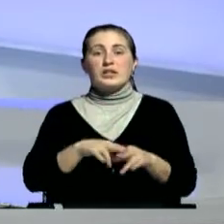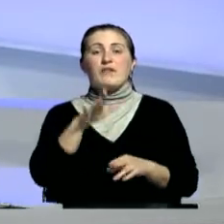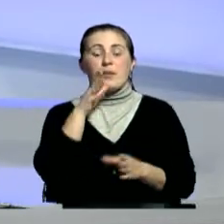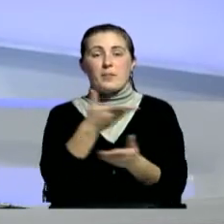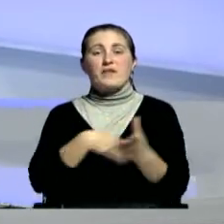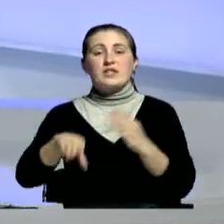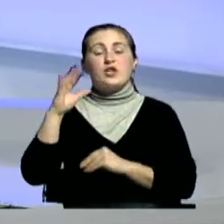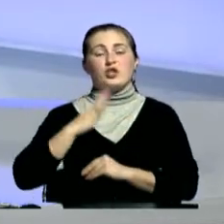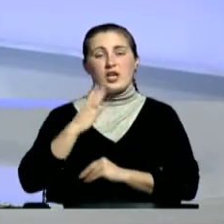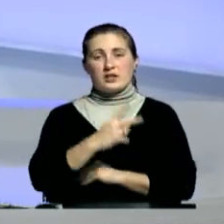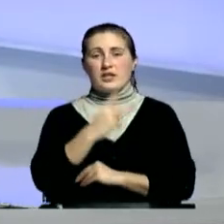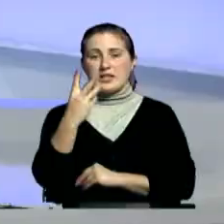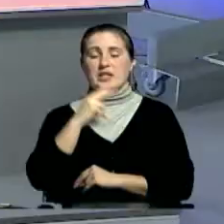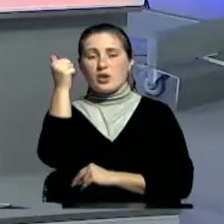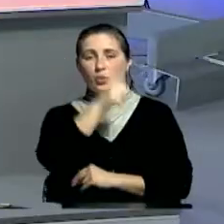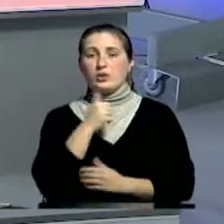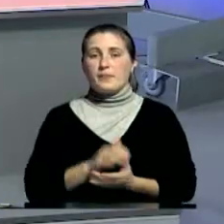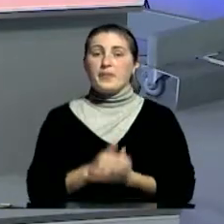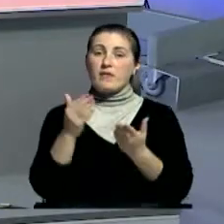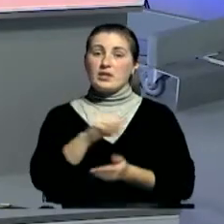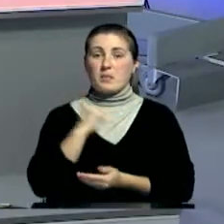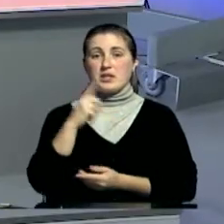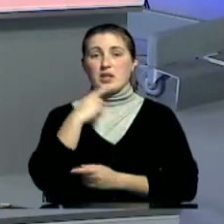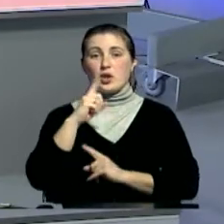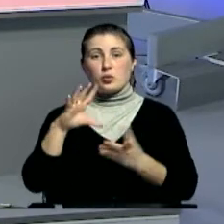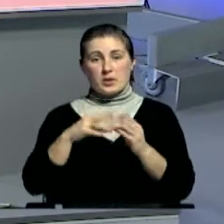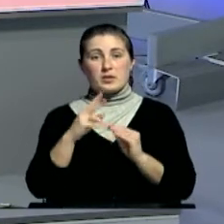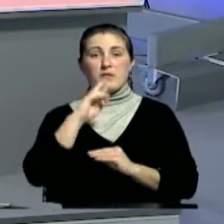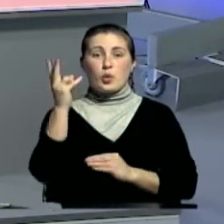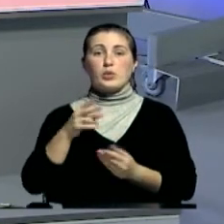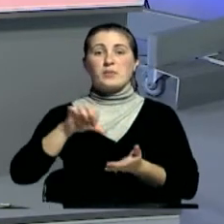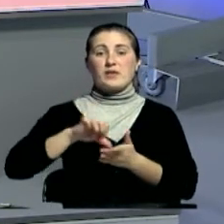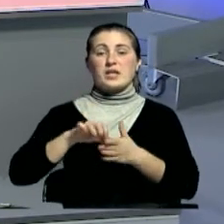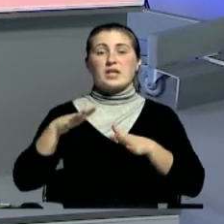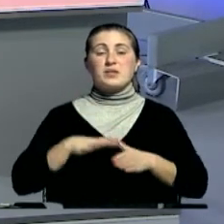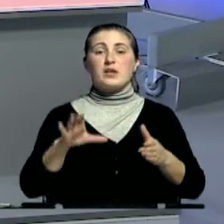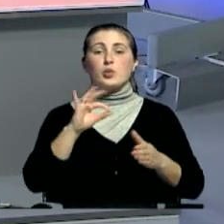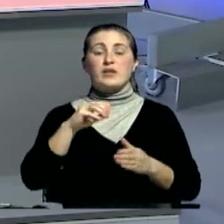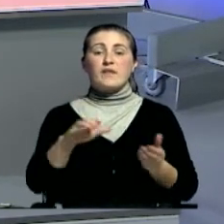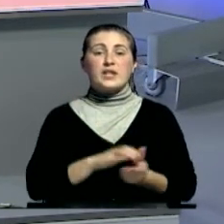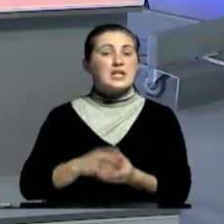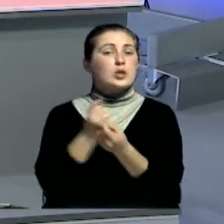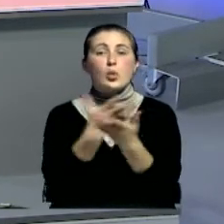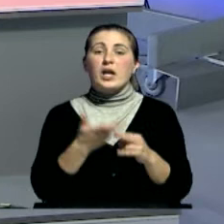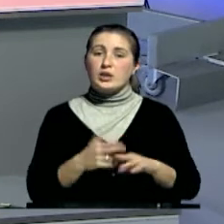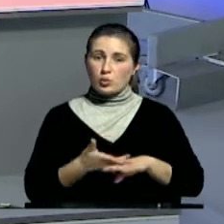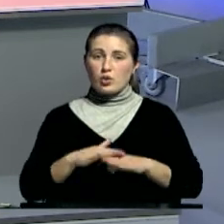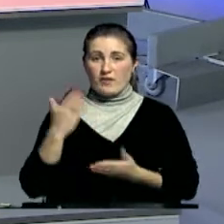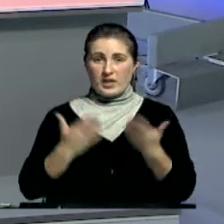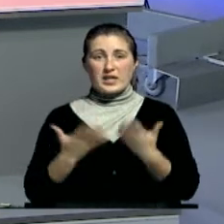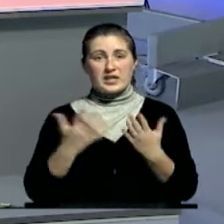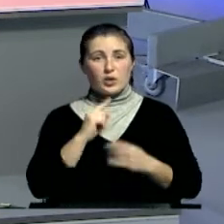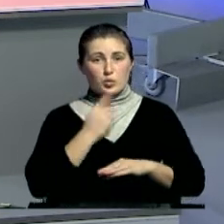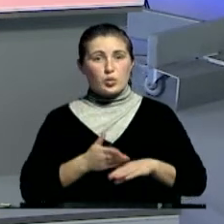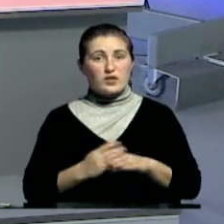ждали 23 года. Вы сами сказали, что, в принципе, уже 2 года представляете Крым в Совете Федерации. Скажите, насколько это сложно? Наверняка какие-то